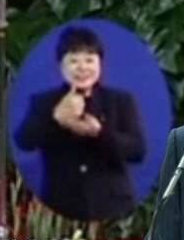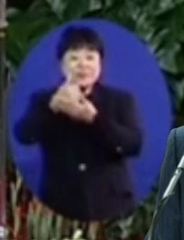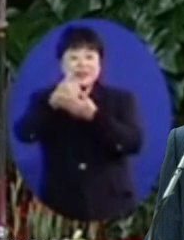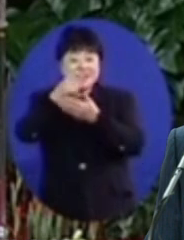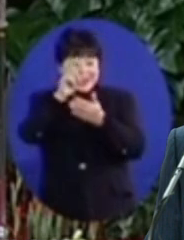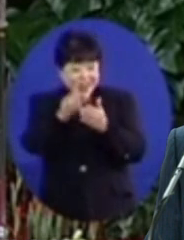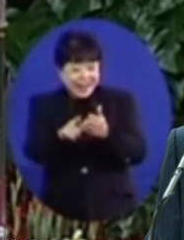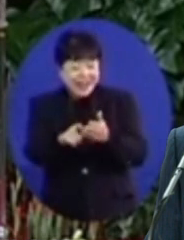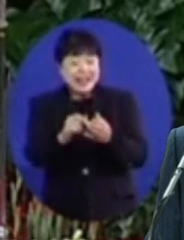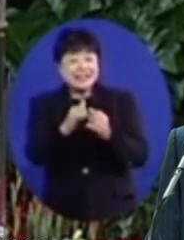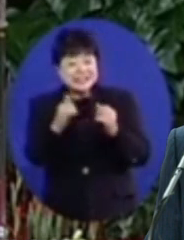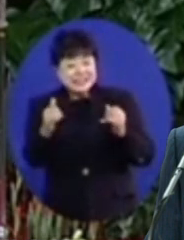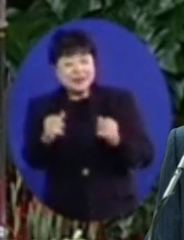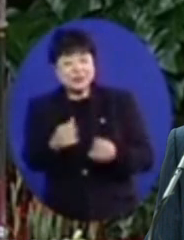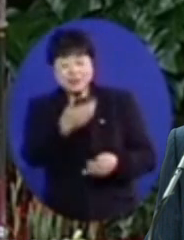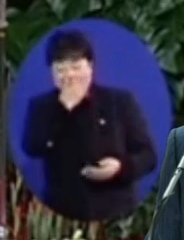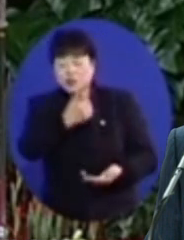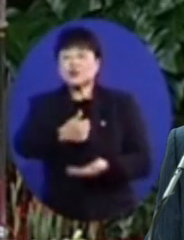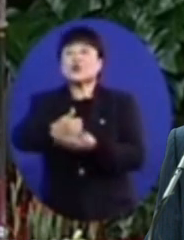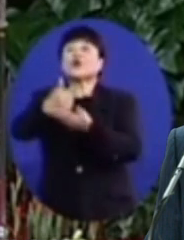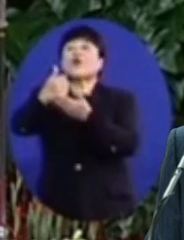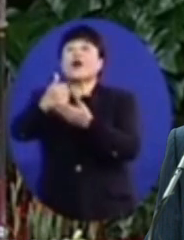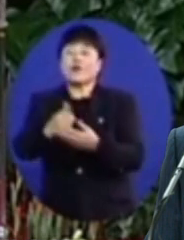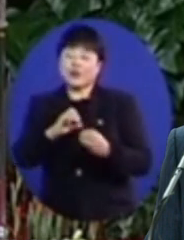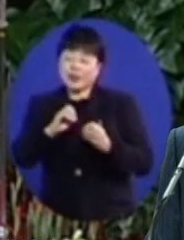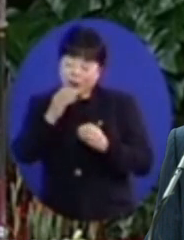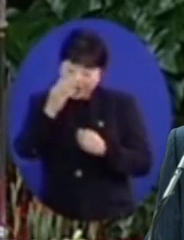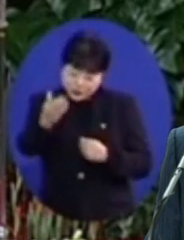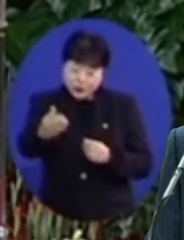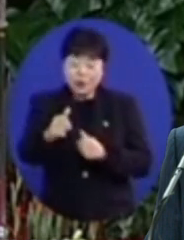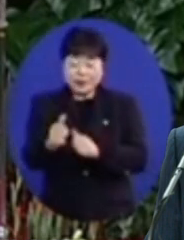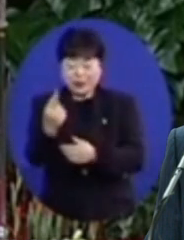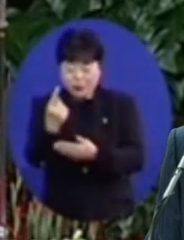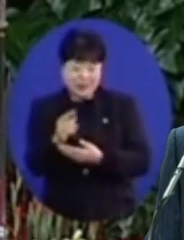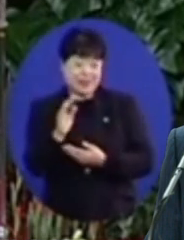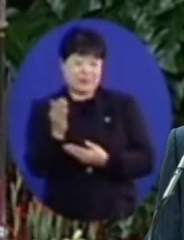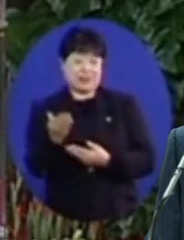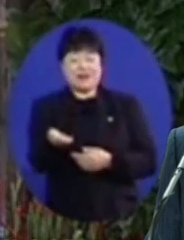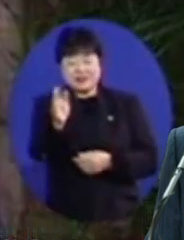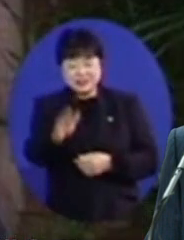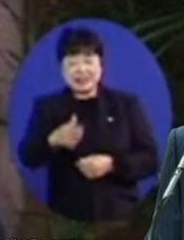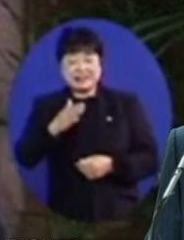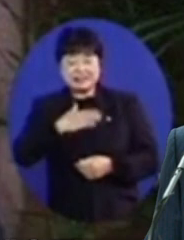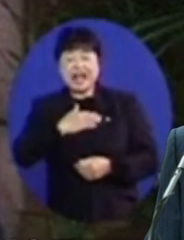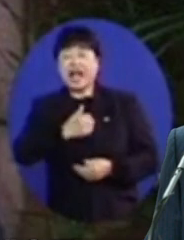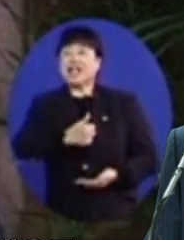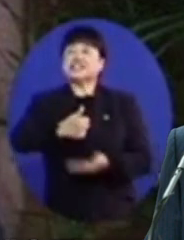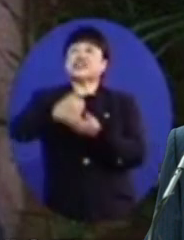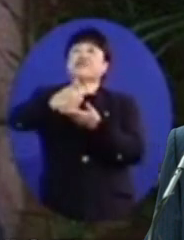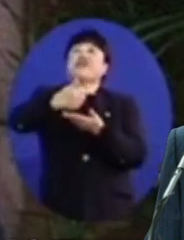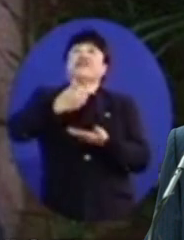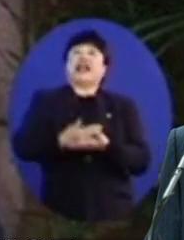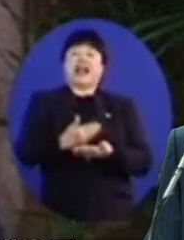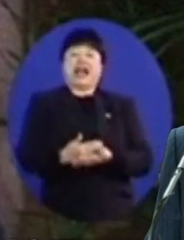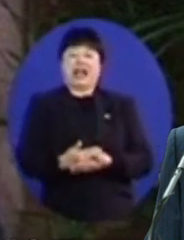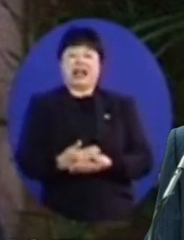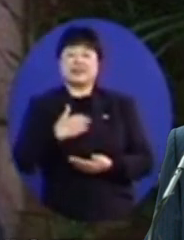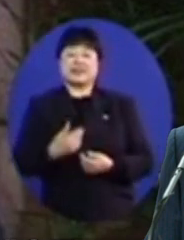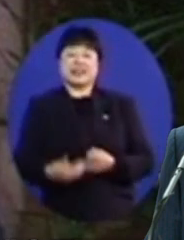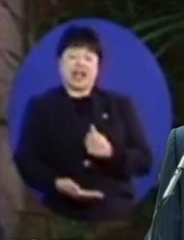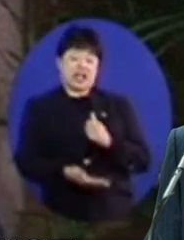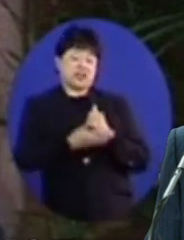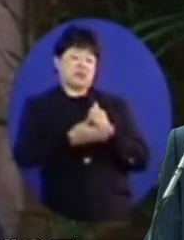있으면 사람들이 존경하고 대화를 하고 따라옵니다 그러나 나를 섬기라고 목을 시들고